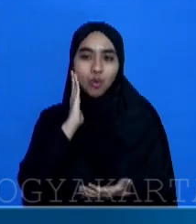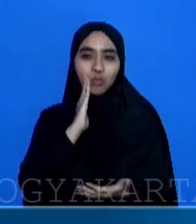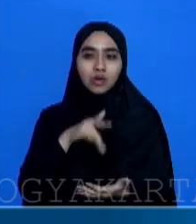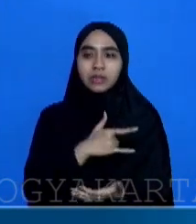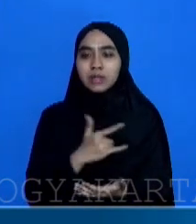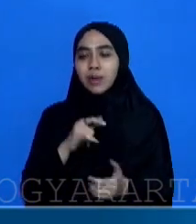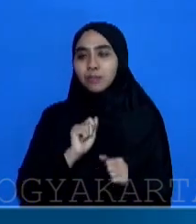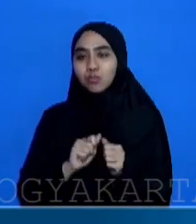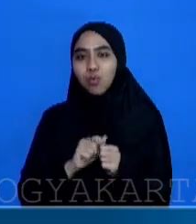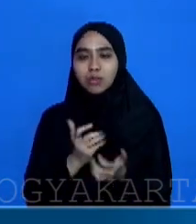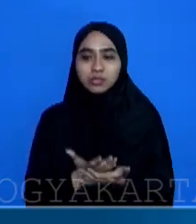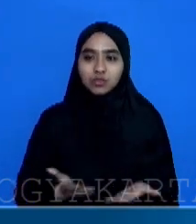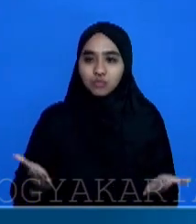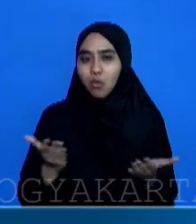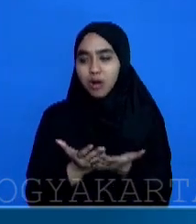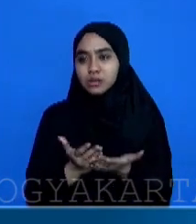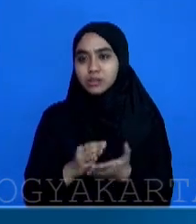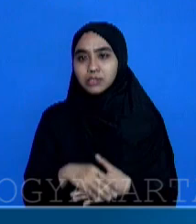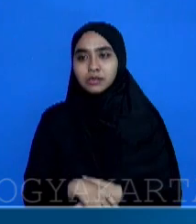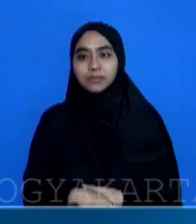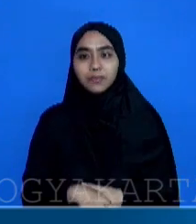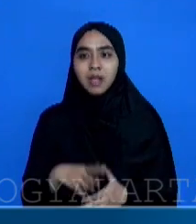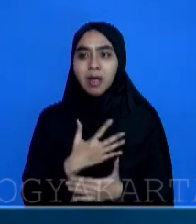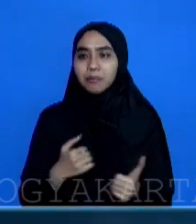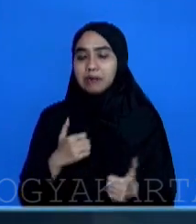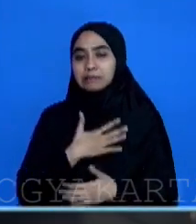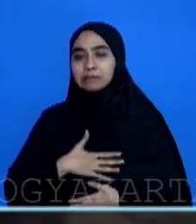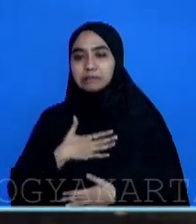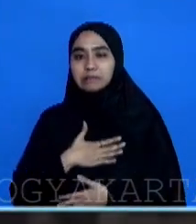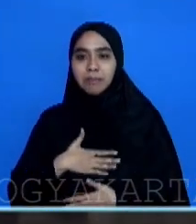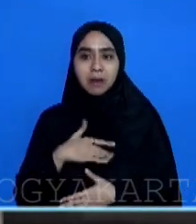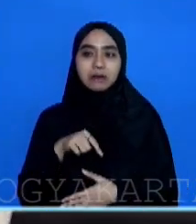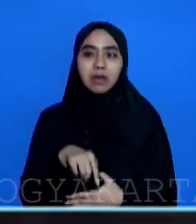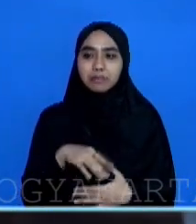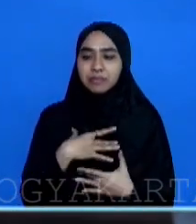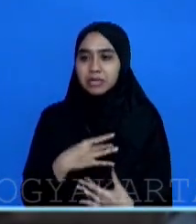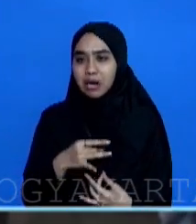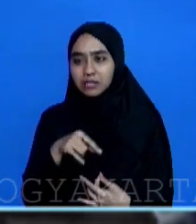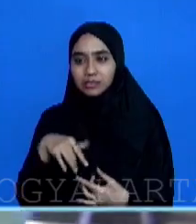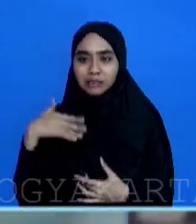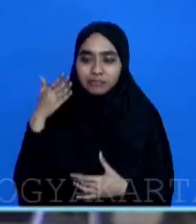menciptakan suasana Yogyakarta yang tertib aman dan nyaman sehingga tetap menarik dikunjungi wisatawan